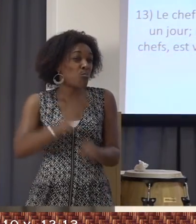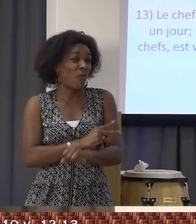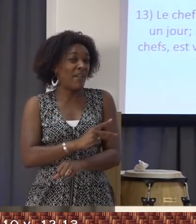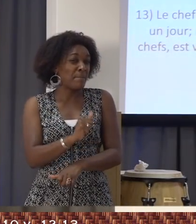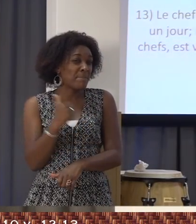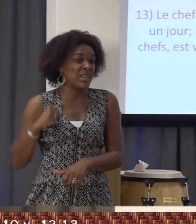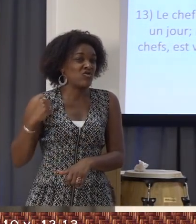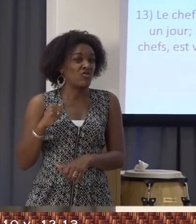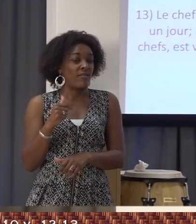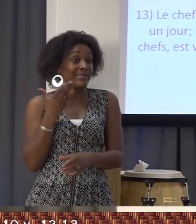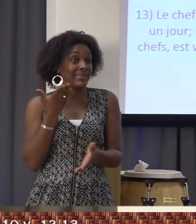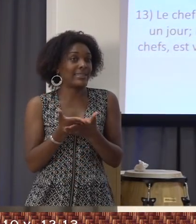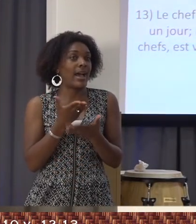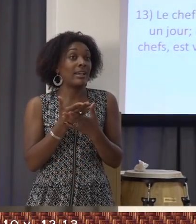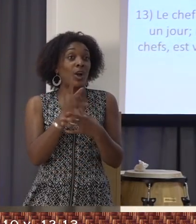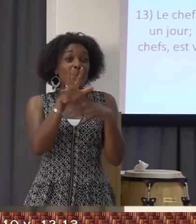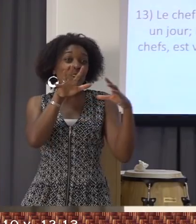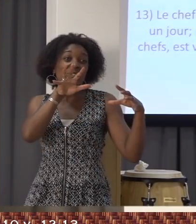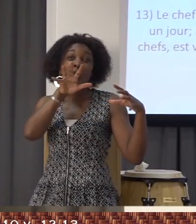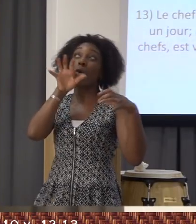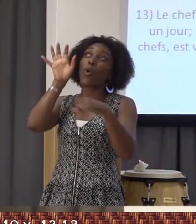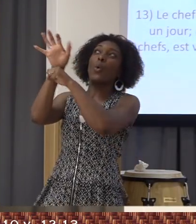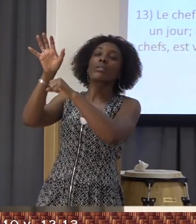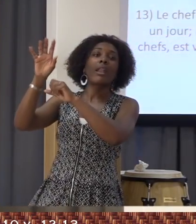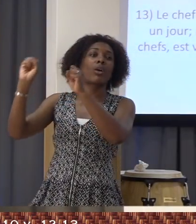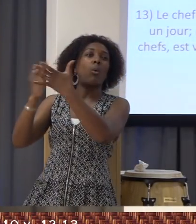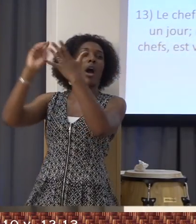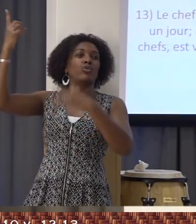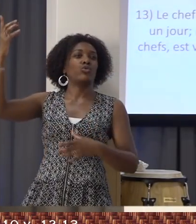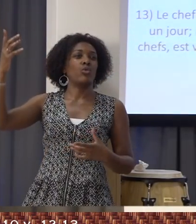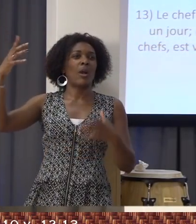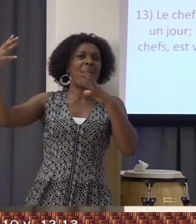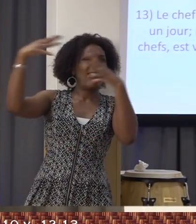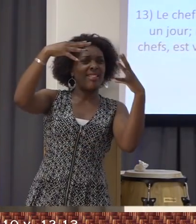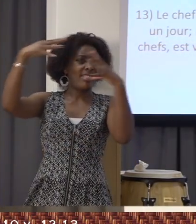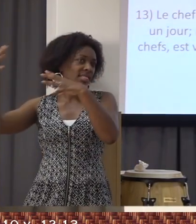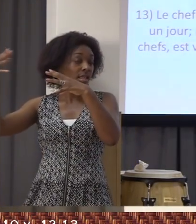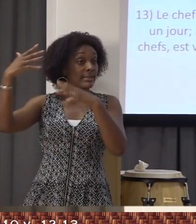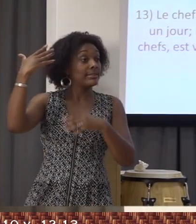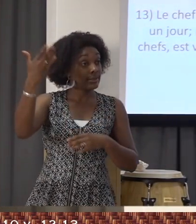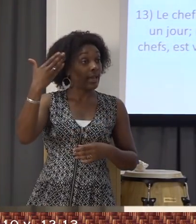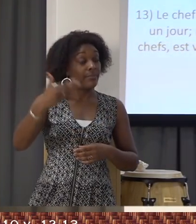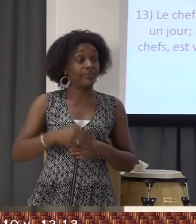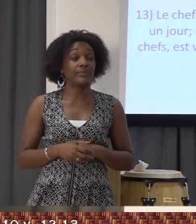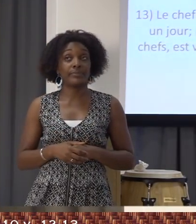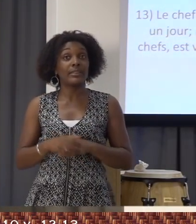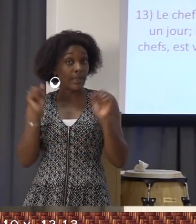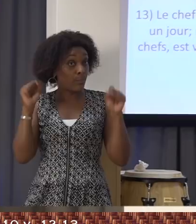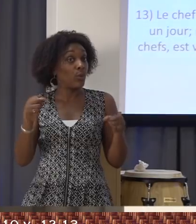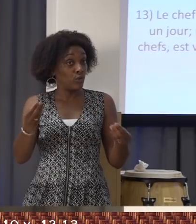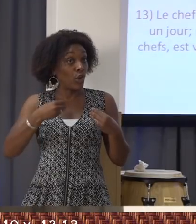qui s'opposent à la gloire de Dieu, qui s'opposent au destin de Dieu et qui peut